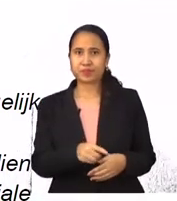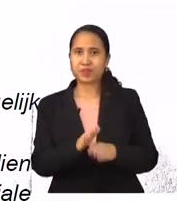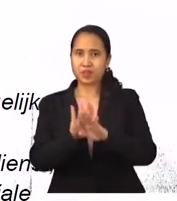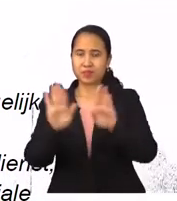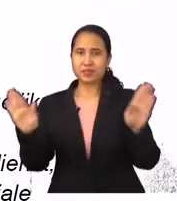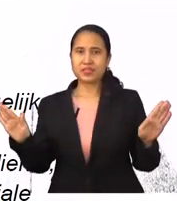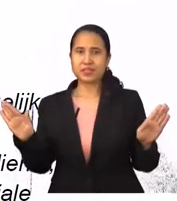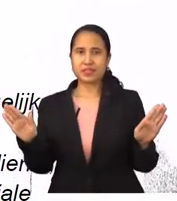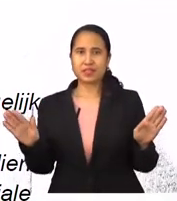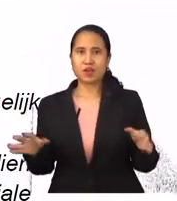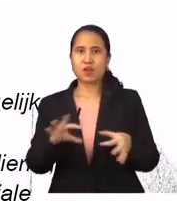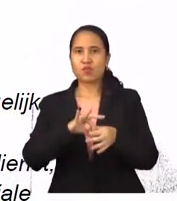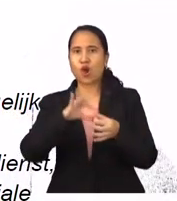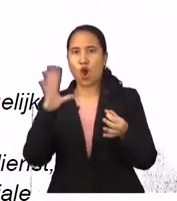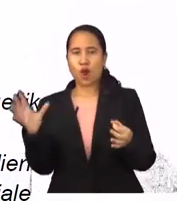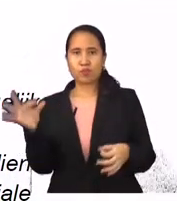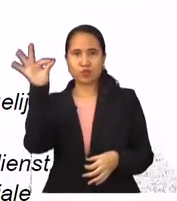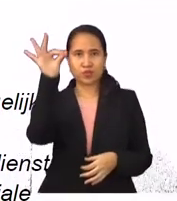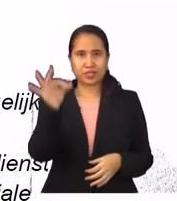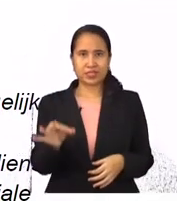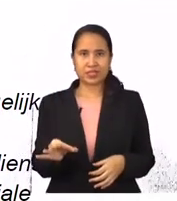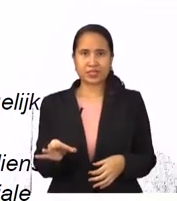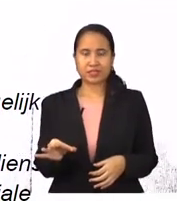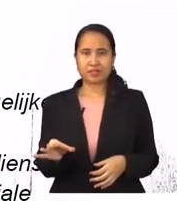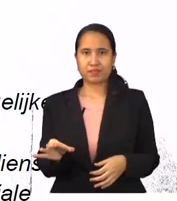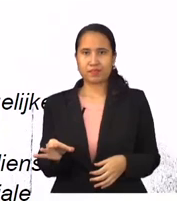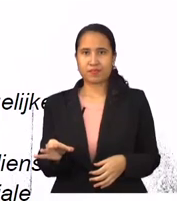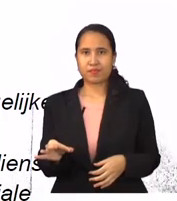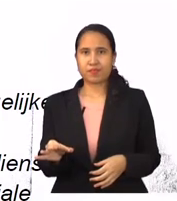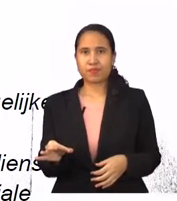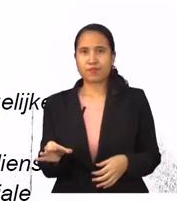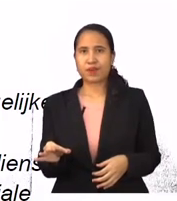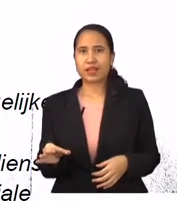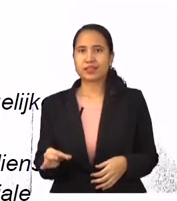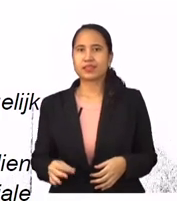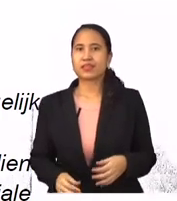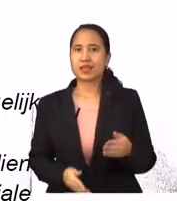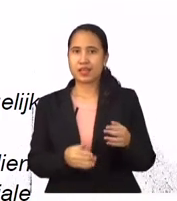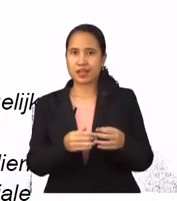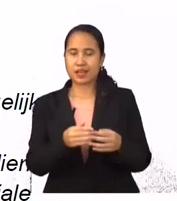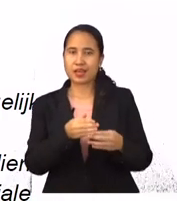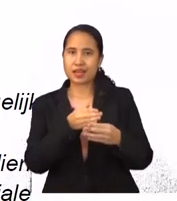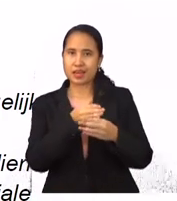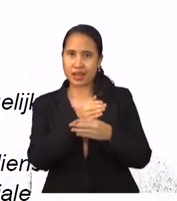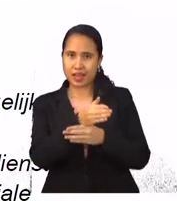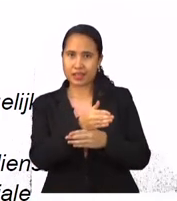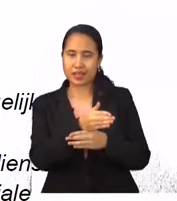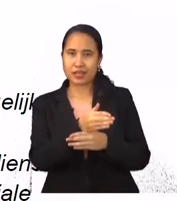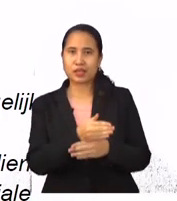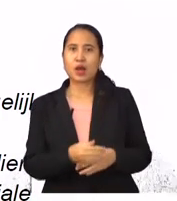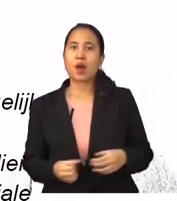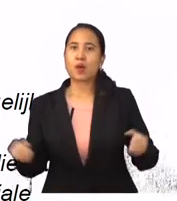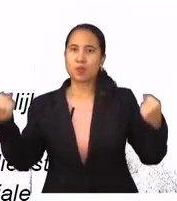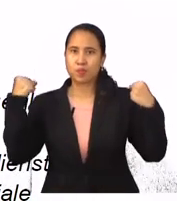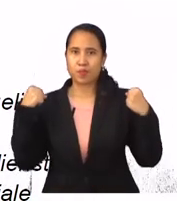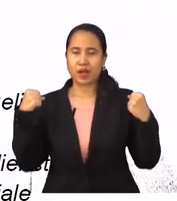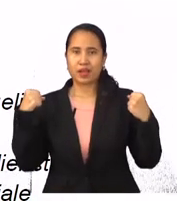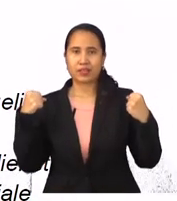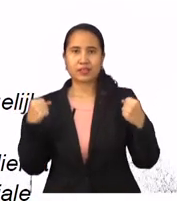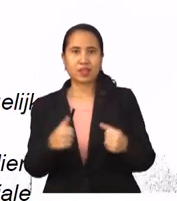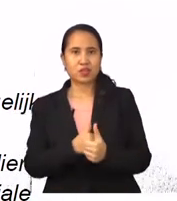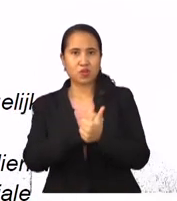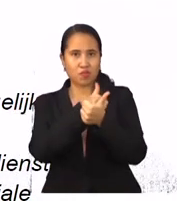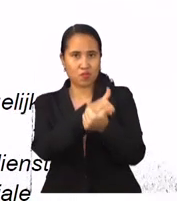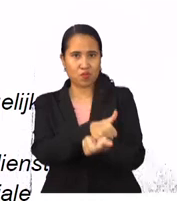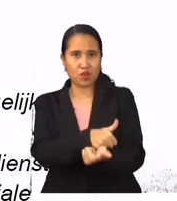bescherming van de onafhankelijke positie die aan de rechterlijke macht toebedeeld is geworden, zulks als uitvloeisel van het